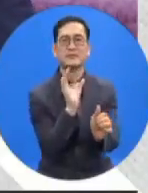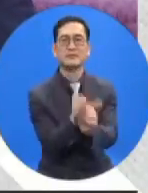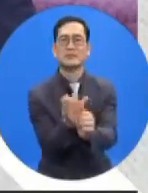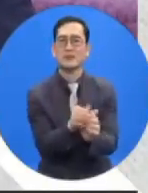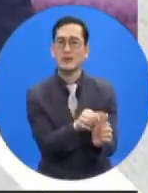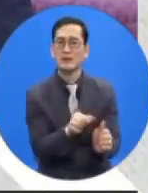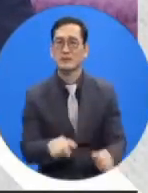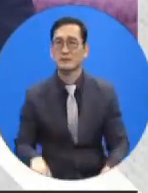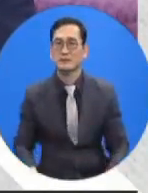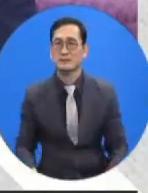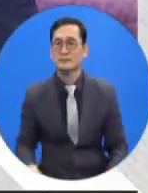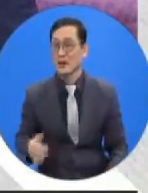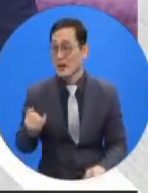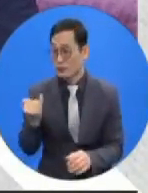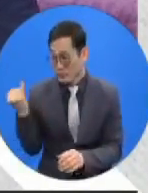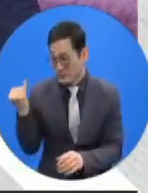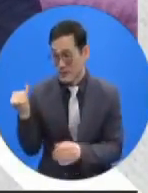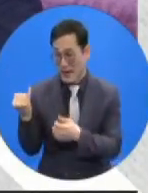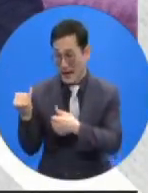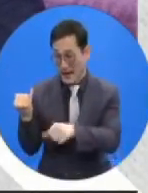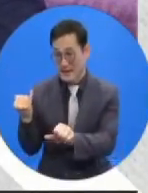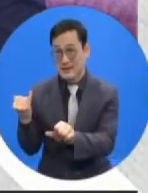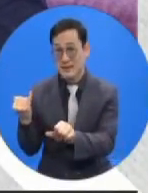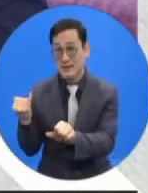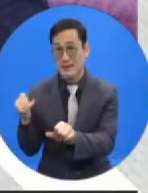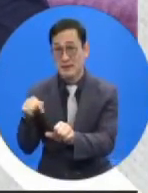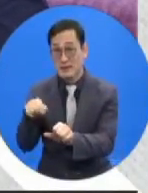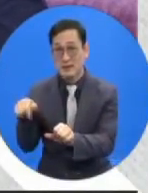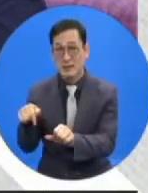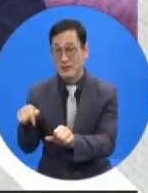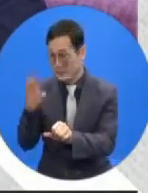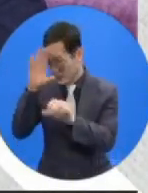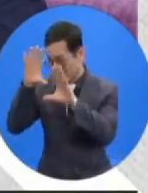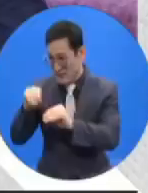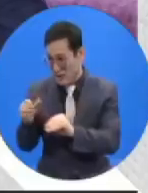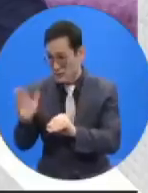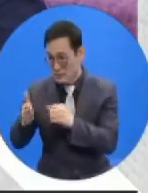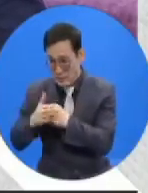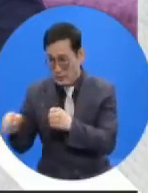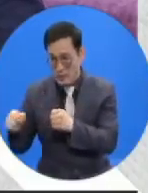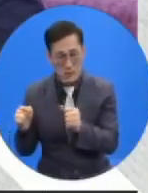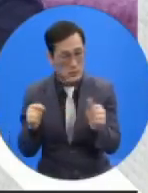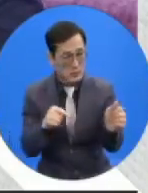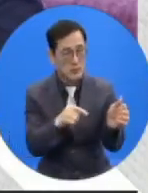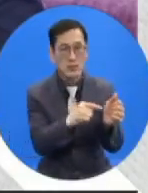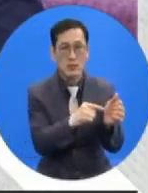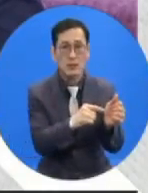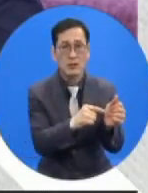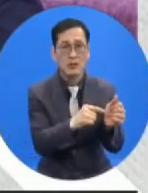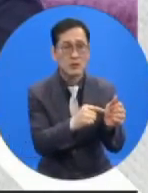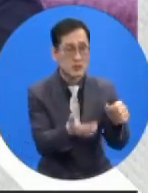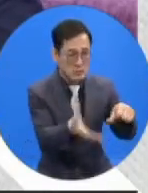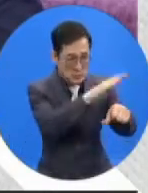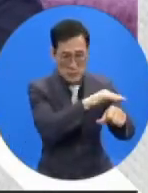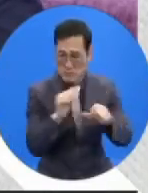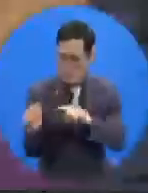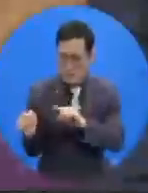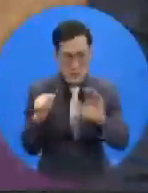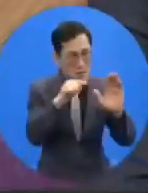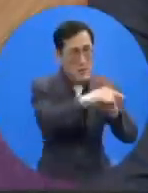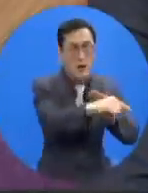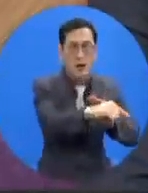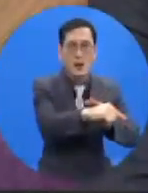완치됐는데 완치된 두 분이 아버지 장례 치르기라도 하면 안 되는 겁니까? 이게 방역상? 너무 안타까워요. 방역상 일단